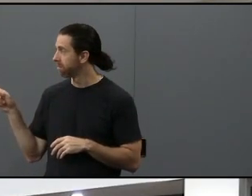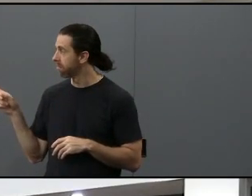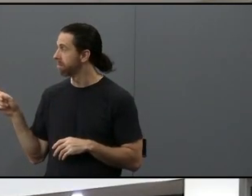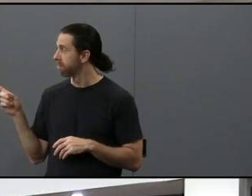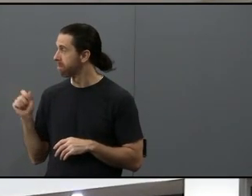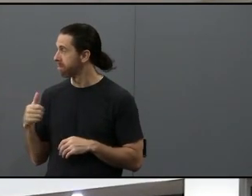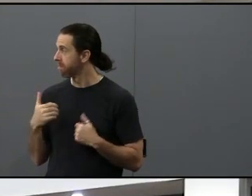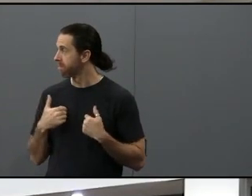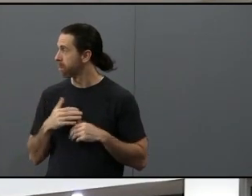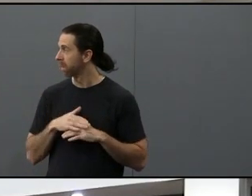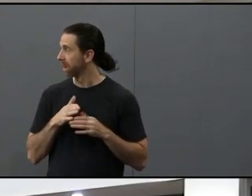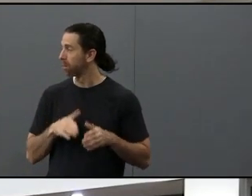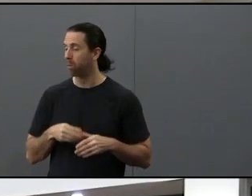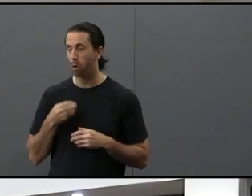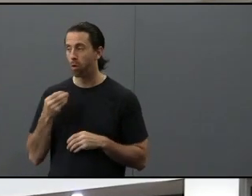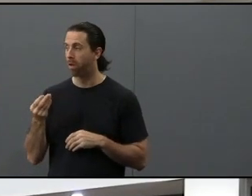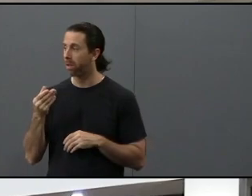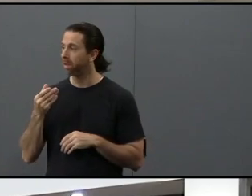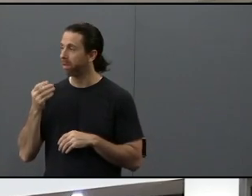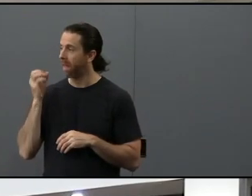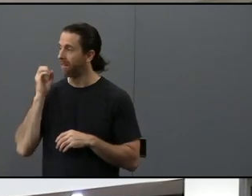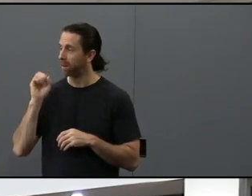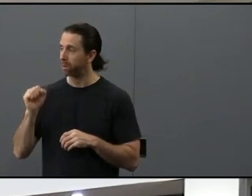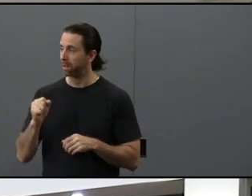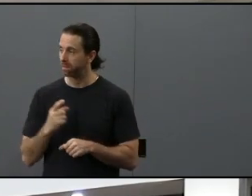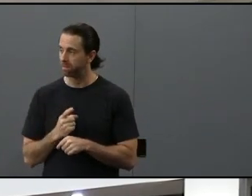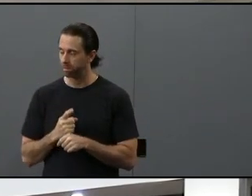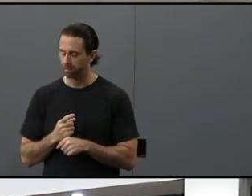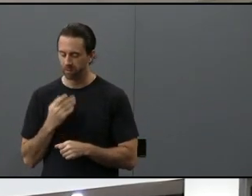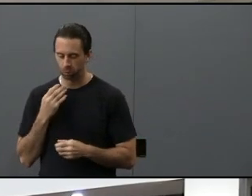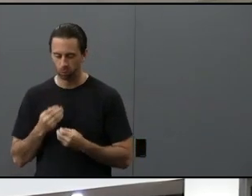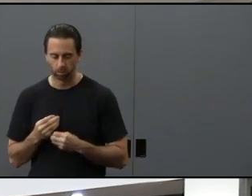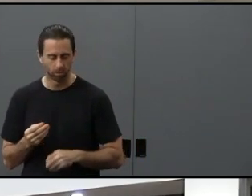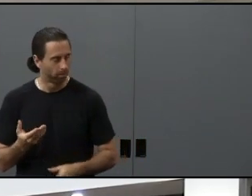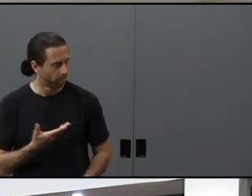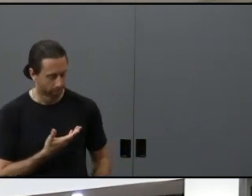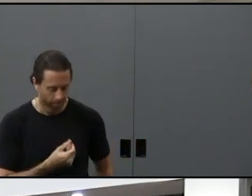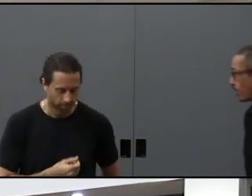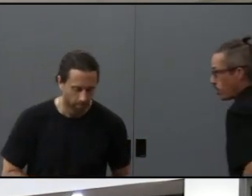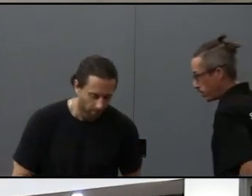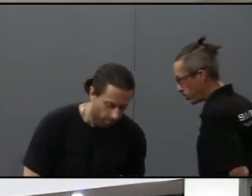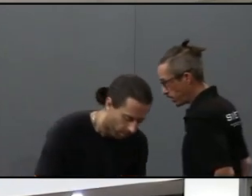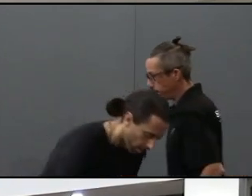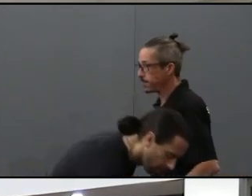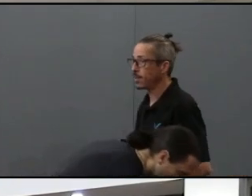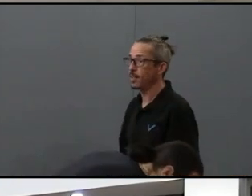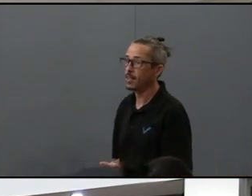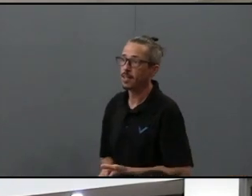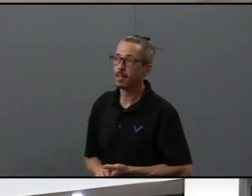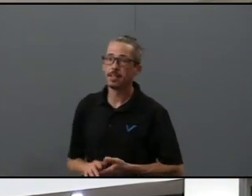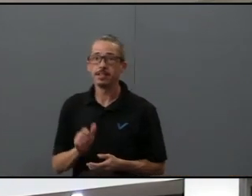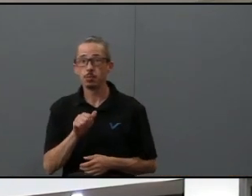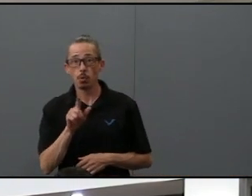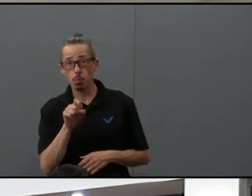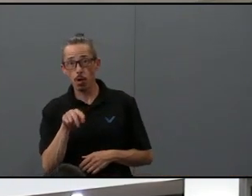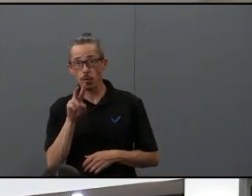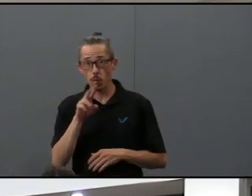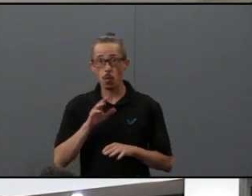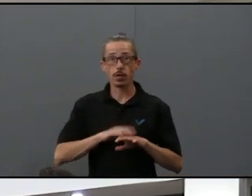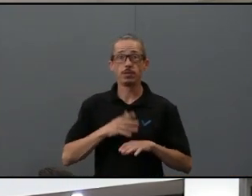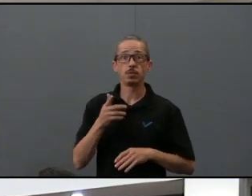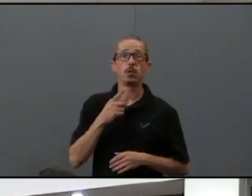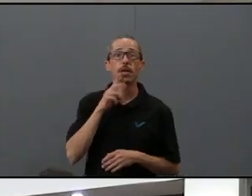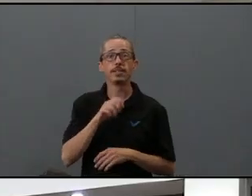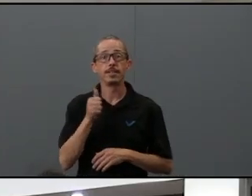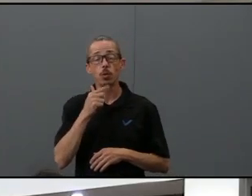conseillère j'en donne la vie monsieur le Président merci beaucoup madame Benoît 10.1.2 465/3 interdiction de circuler avec un rouleau